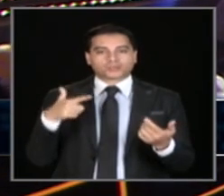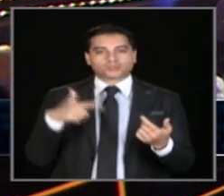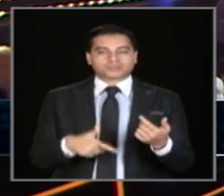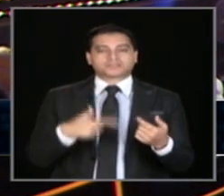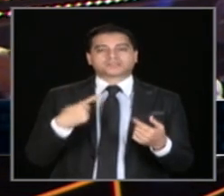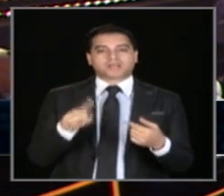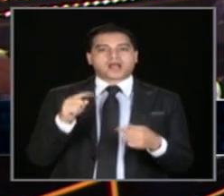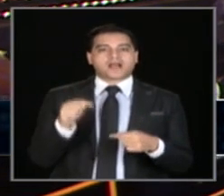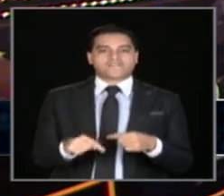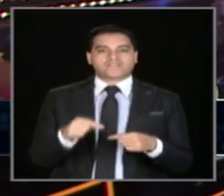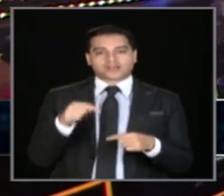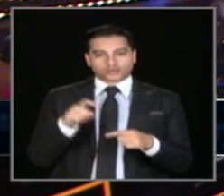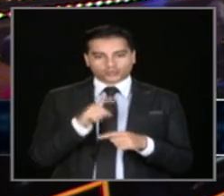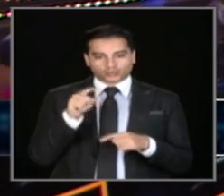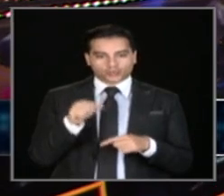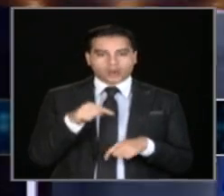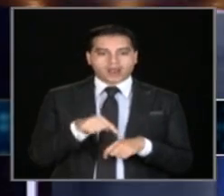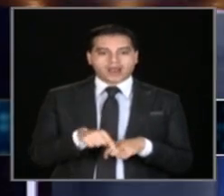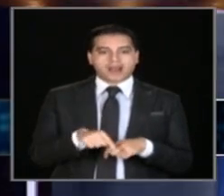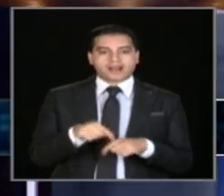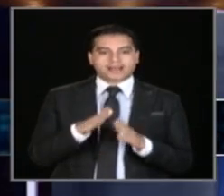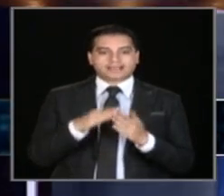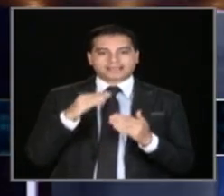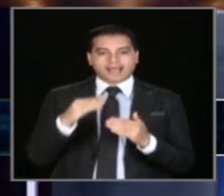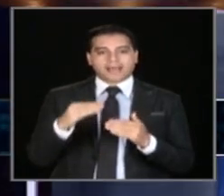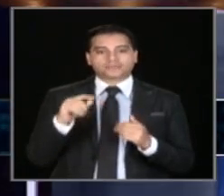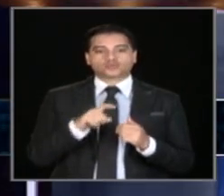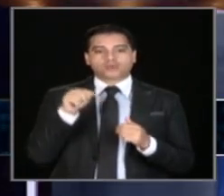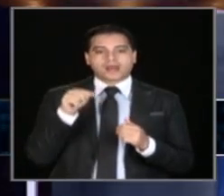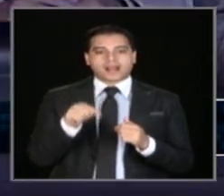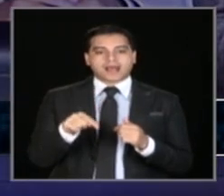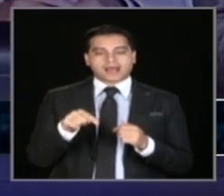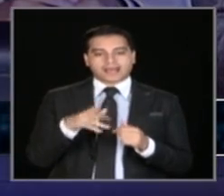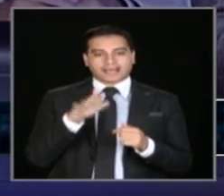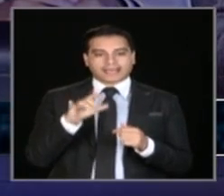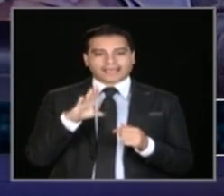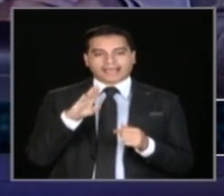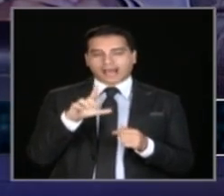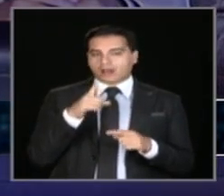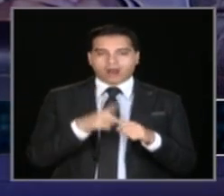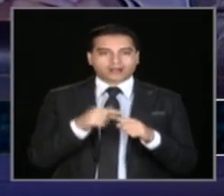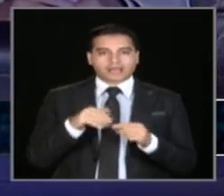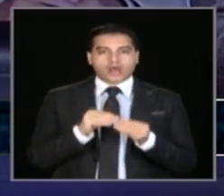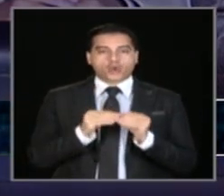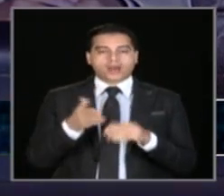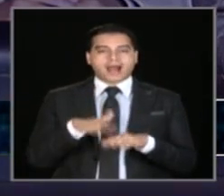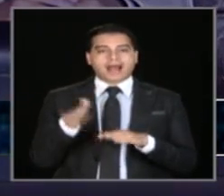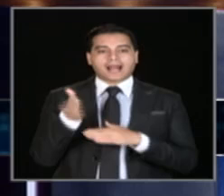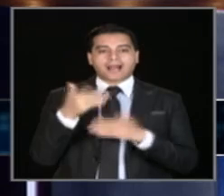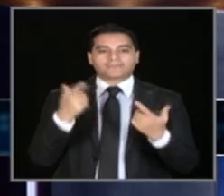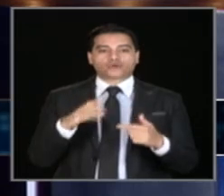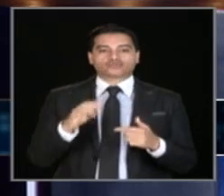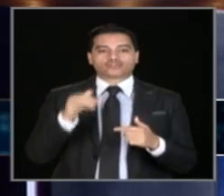صح. سؤال الحائر هو كتاب لمفكر مصري راحل، فمن هو؟ هيكل. غلط. كم عدد ألوان علم دولة